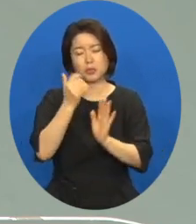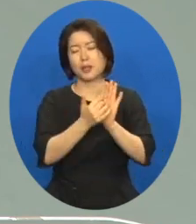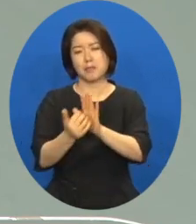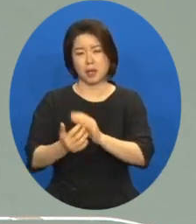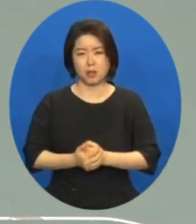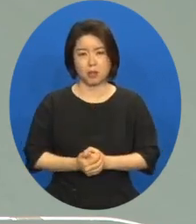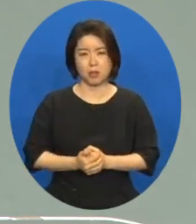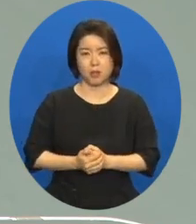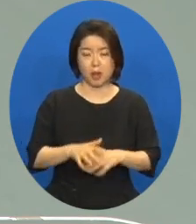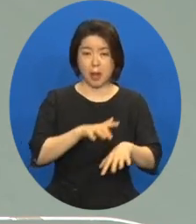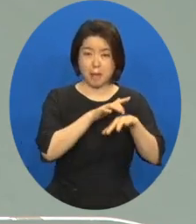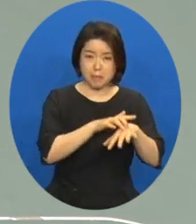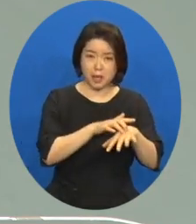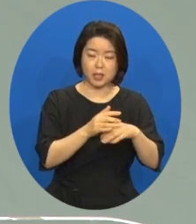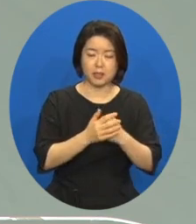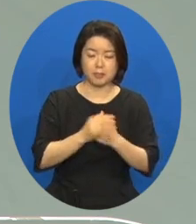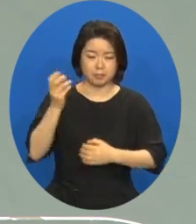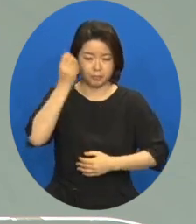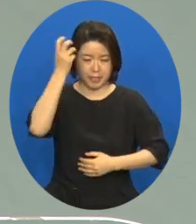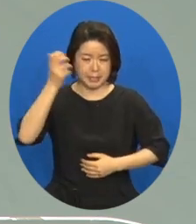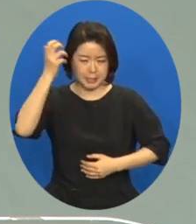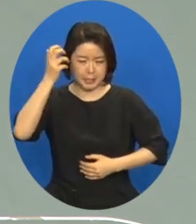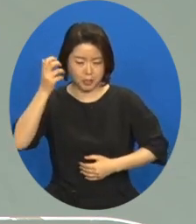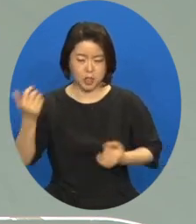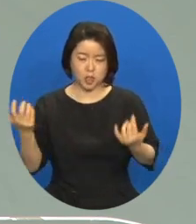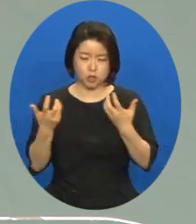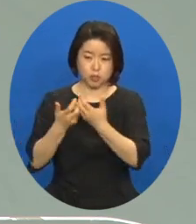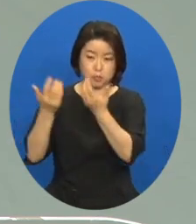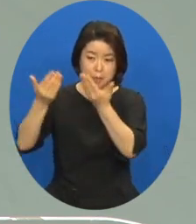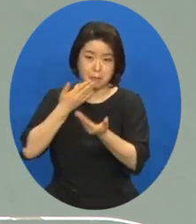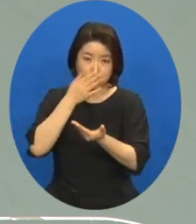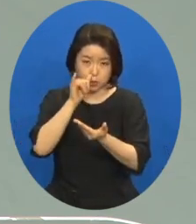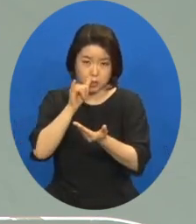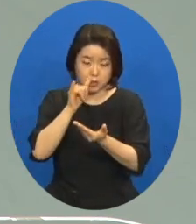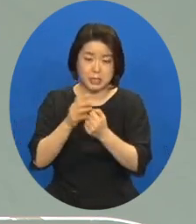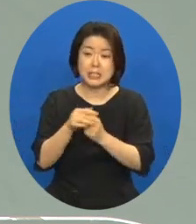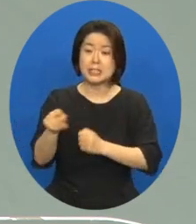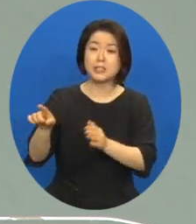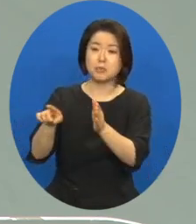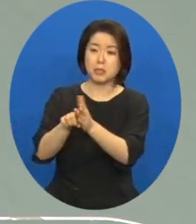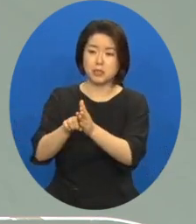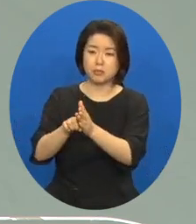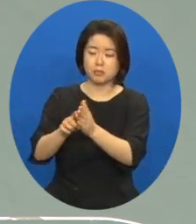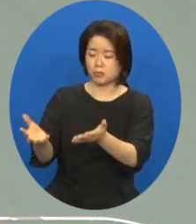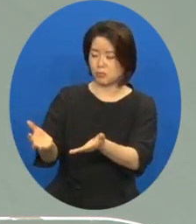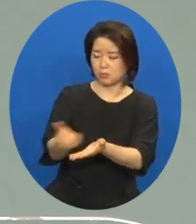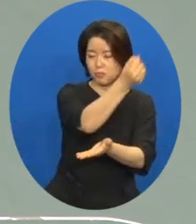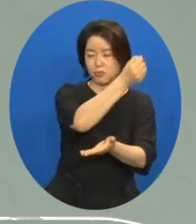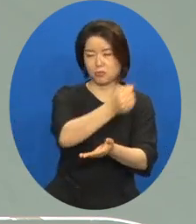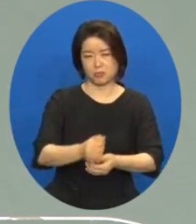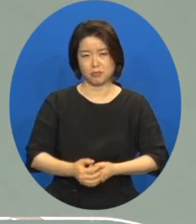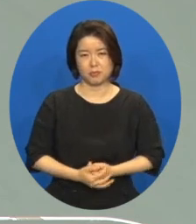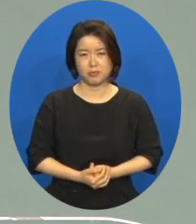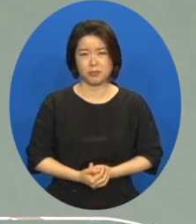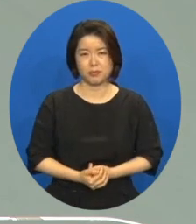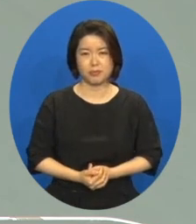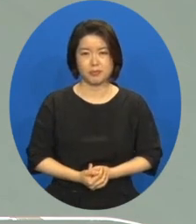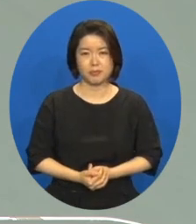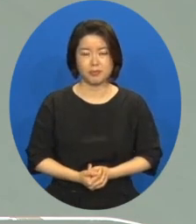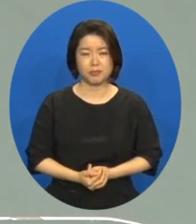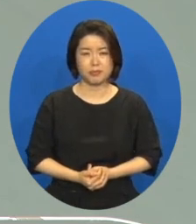마귀가 완전히 성령 충만함 받을 수 있는 가능성, 믿음을 싹 다 뺏어버린 거예요.